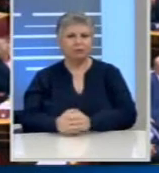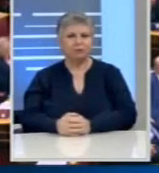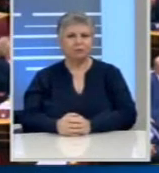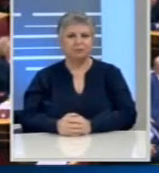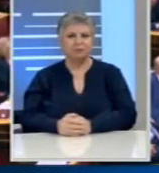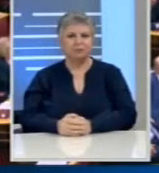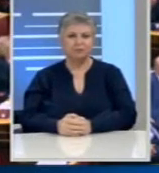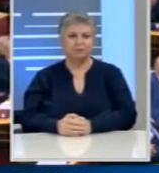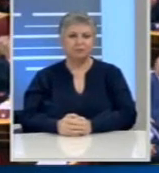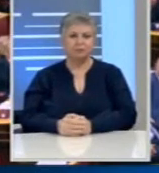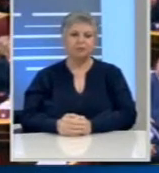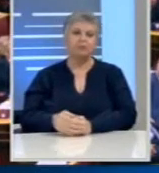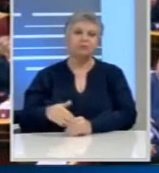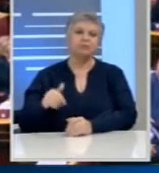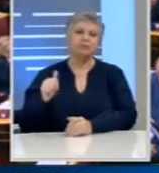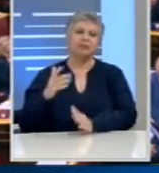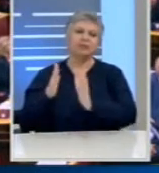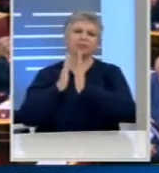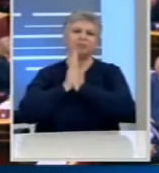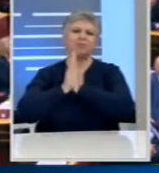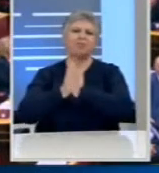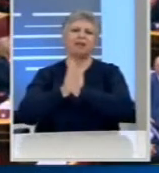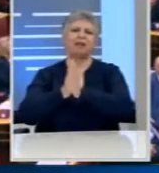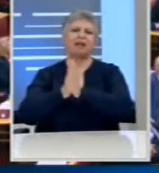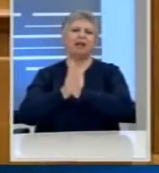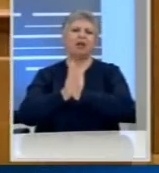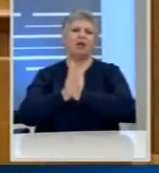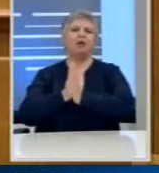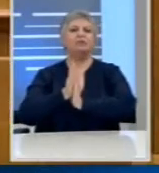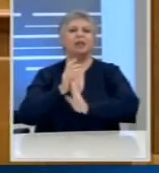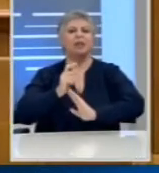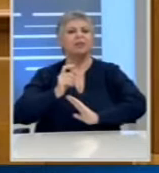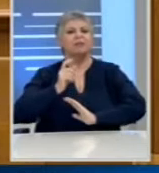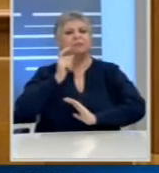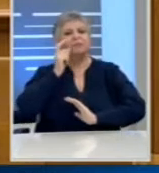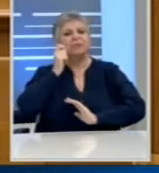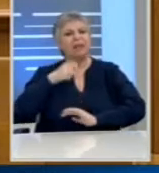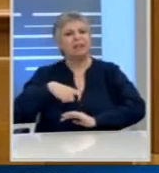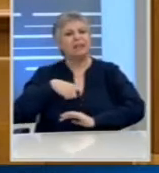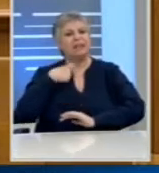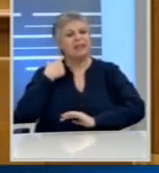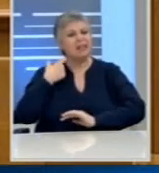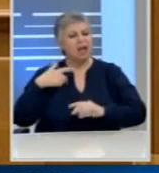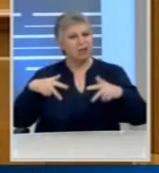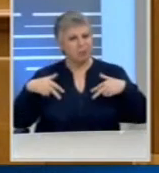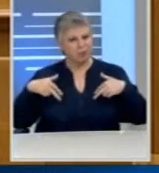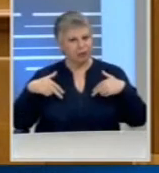Κύριε Υπουργέ, σας παρακαλώ. Κύριε Υπουργέ, συνεχίστε. Πραγματικά, να σας πω κάτι. Δεν έχετε καταλάβει